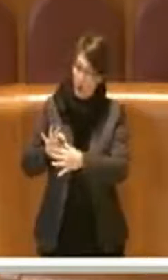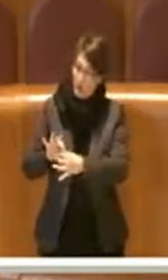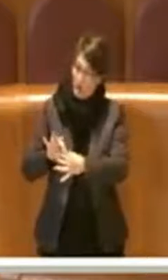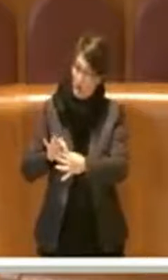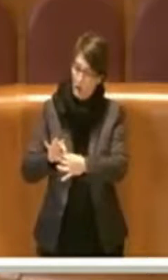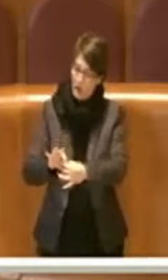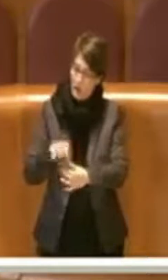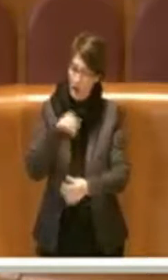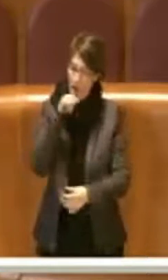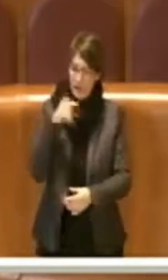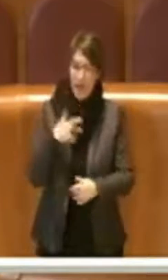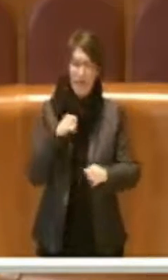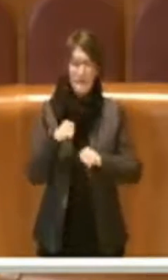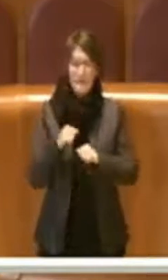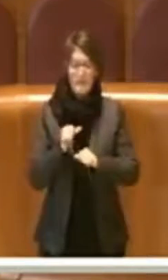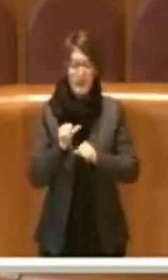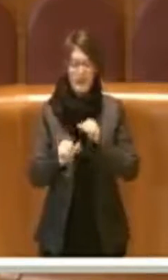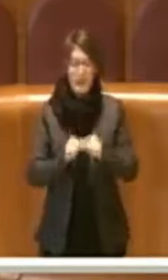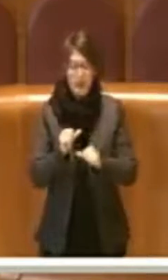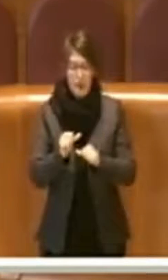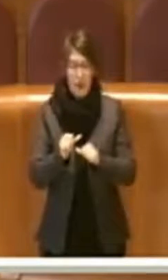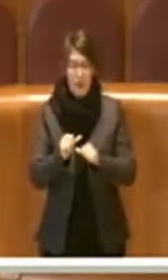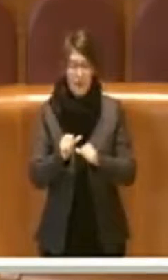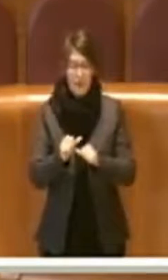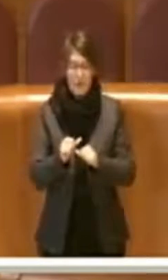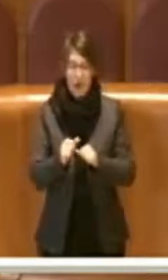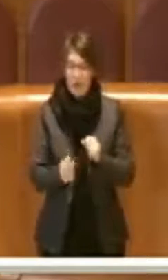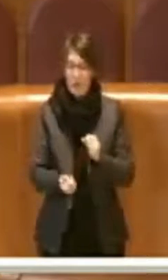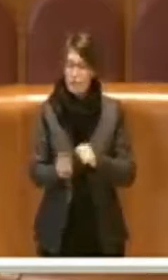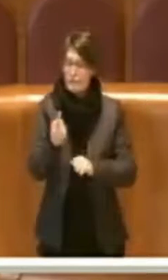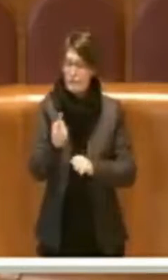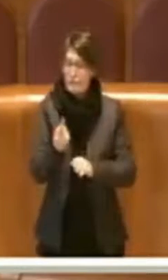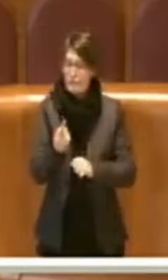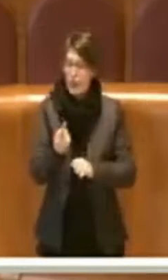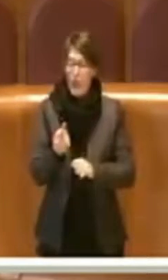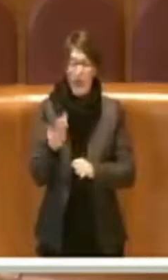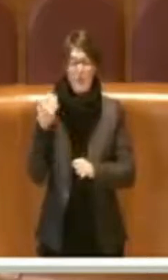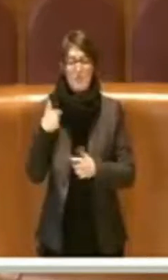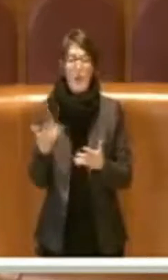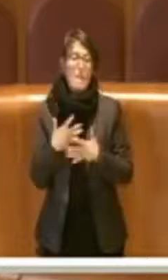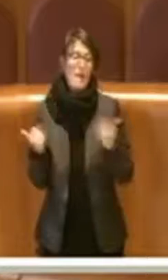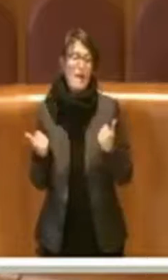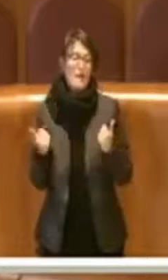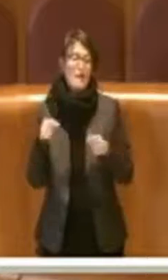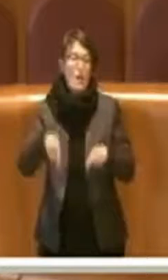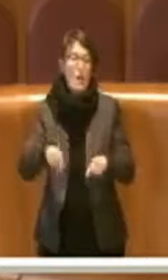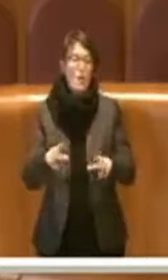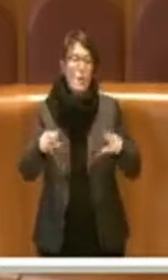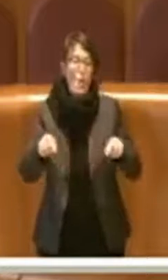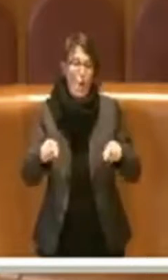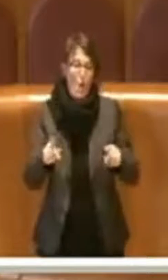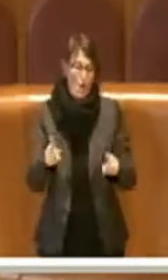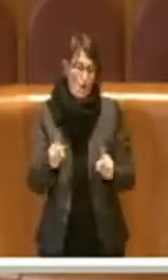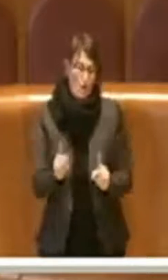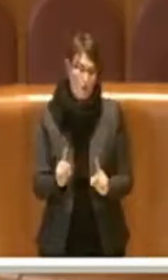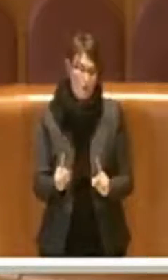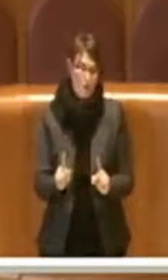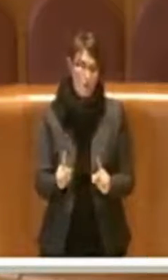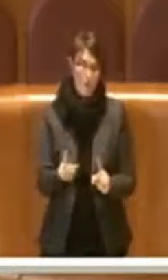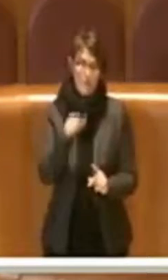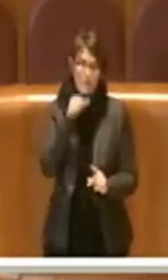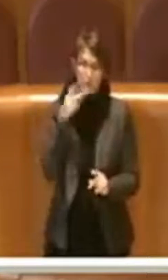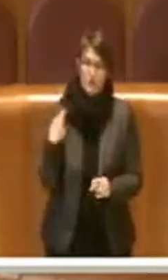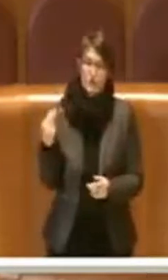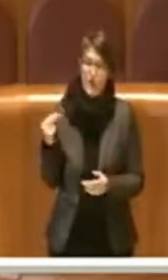e d'amblè, da un punto all'altro, si fa tabula rasa di tutto quello che ci ha preceduto. Quindi in questi anni abbiamo cercato